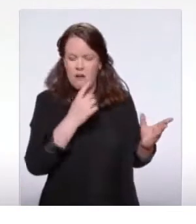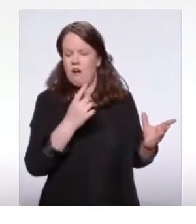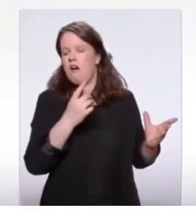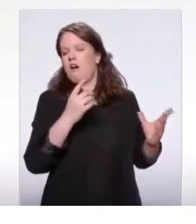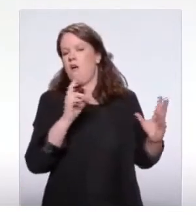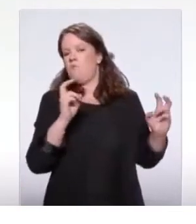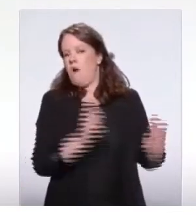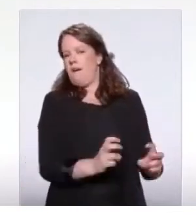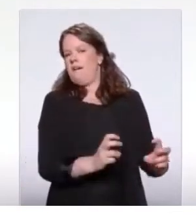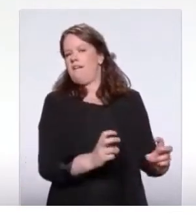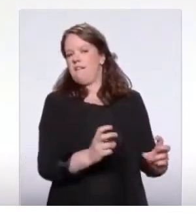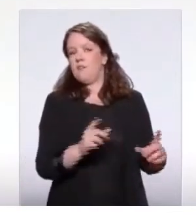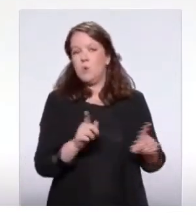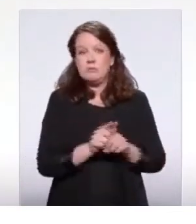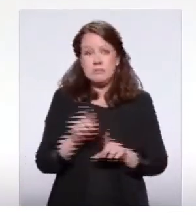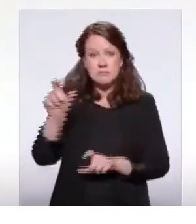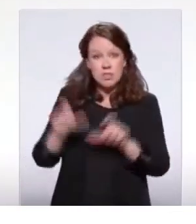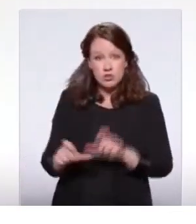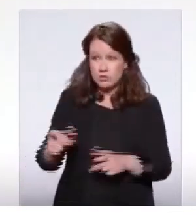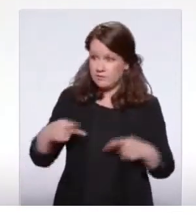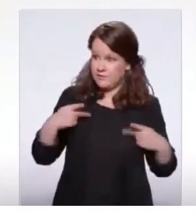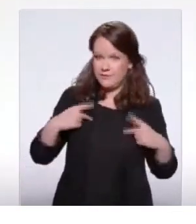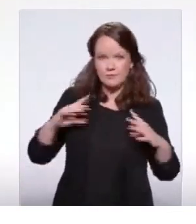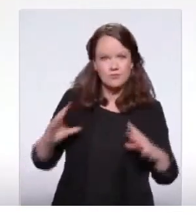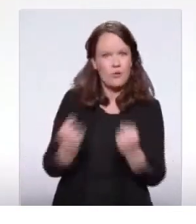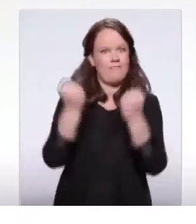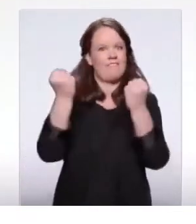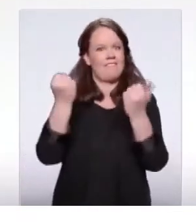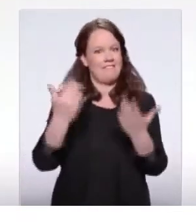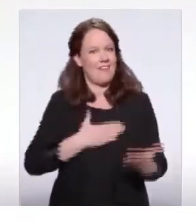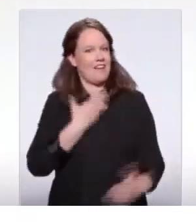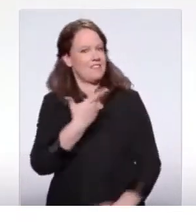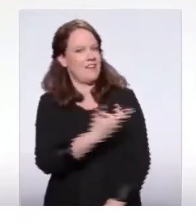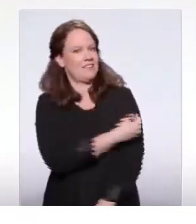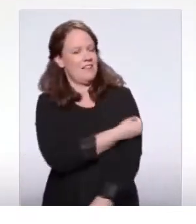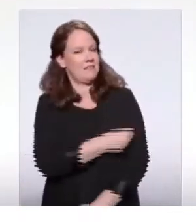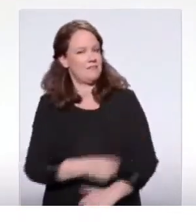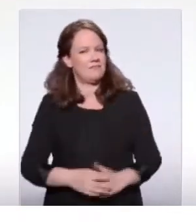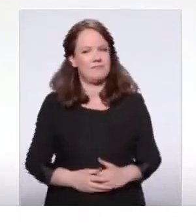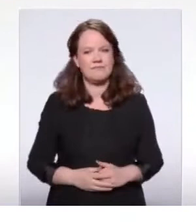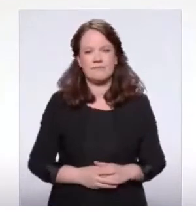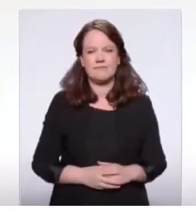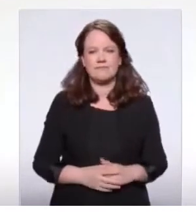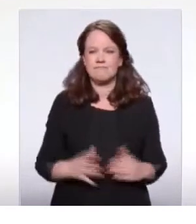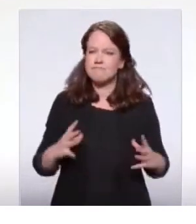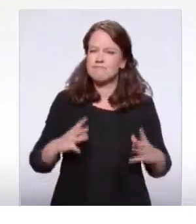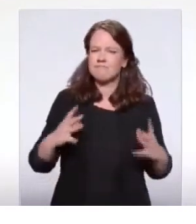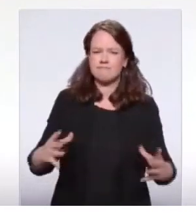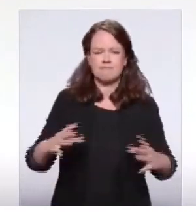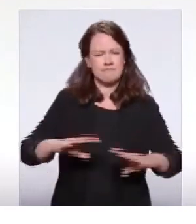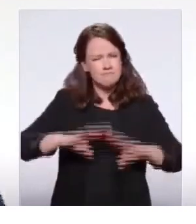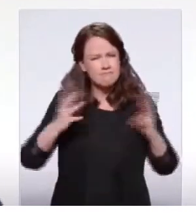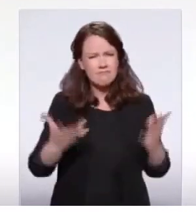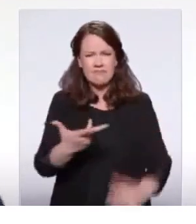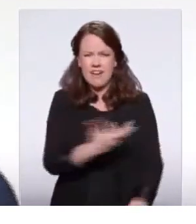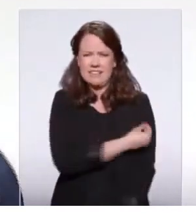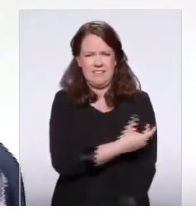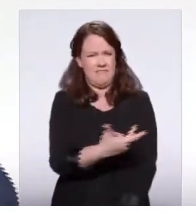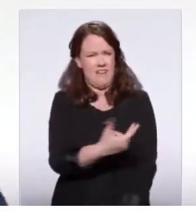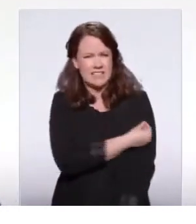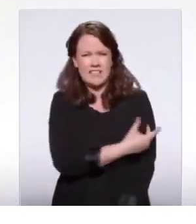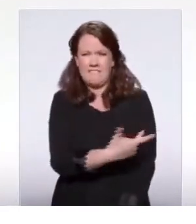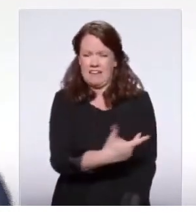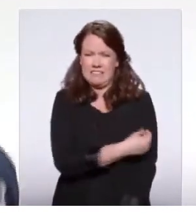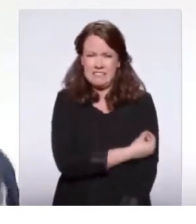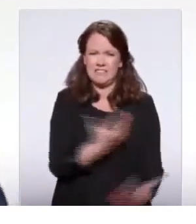ainsi que nous sauverons des vies. À partir de là, nous mettons tous les moyens pour vacciner, vacciner, vacciner. Sans répit,